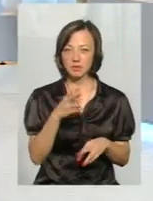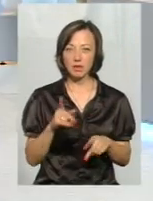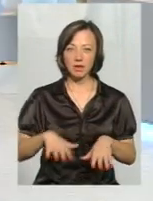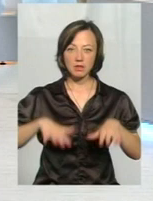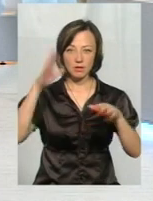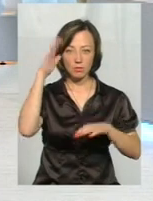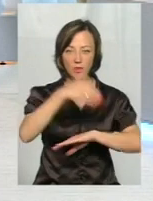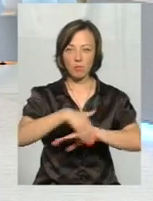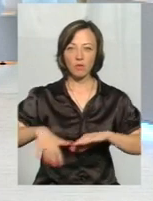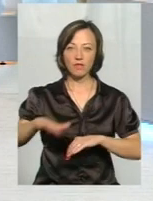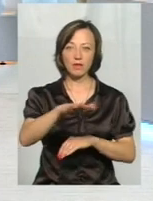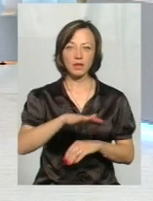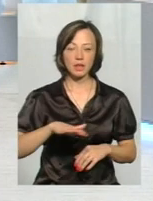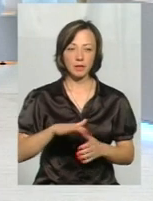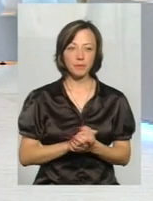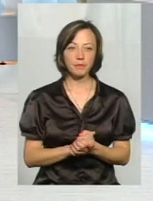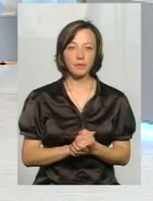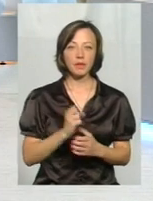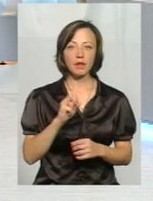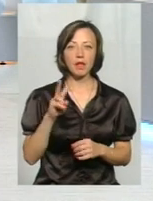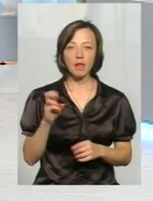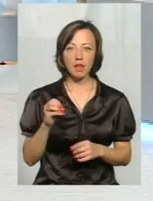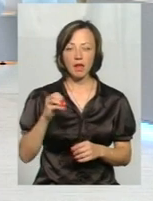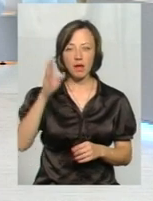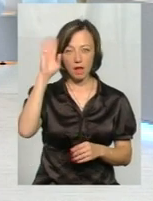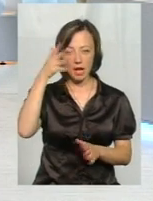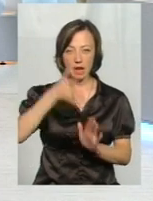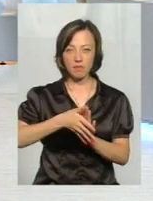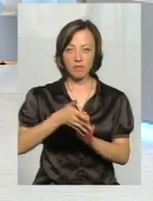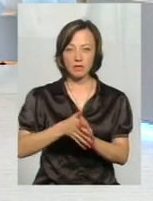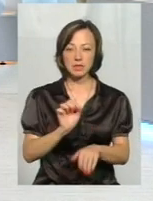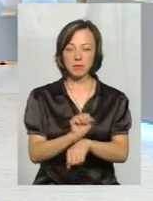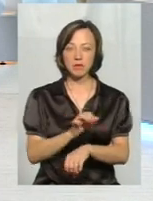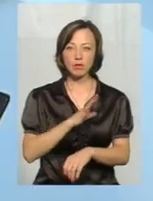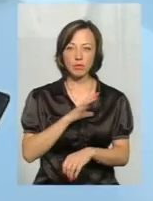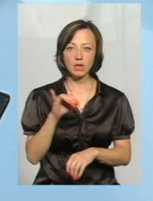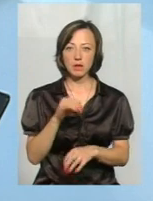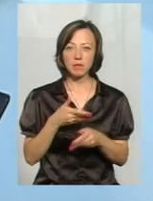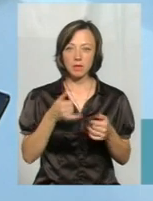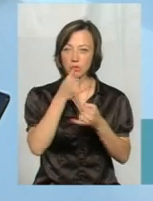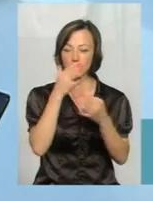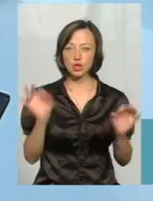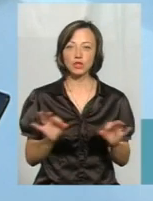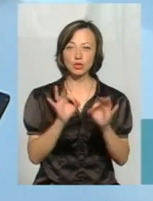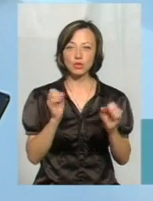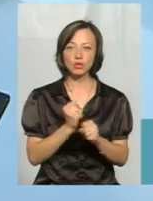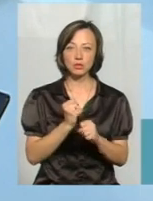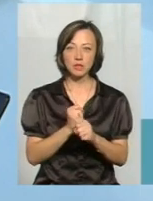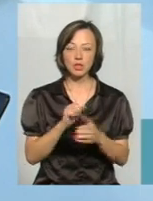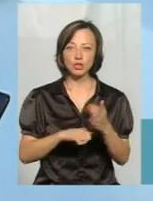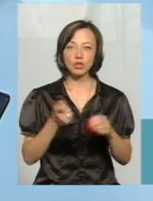затопило подвір'я. От. Але ливньовки забиті були, і, ну, ми не могли нічого зробити із-за